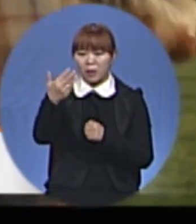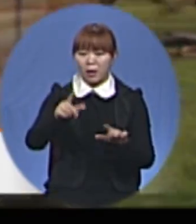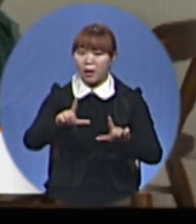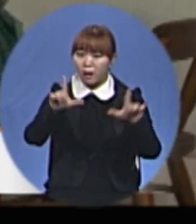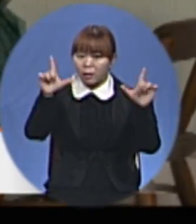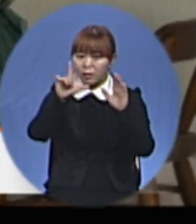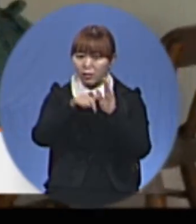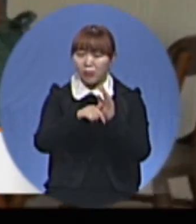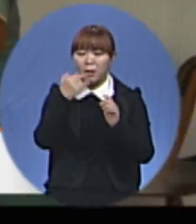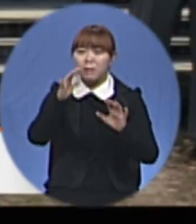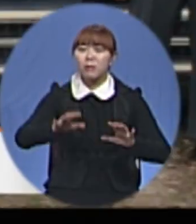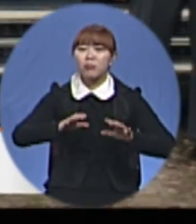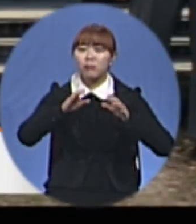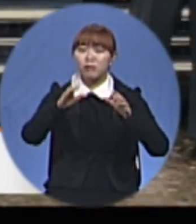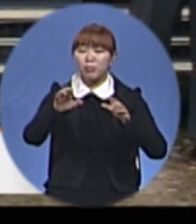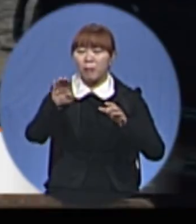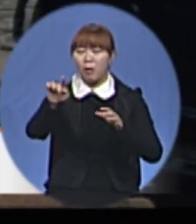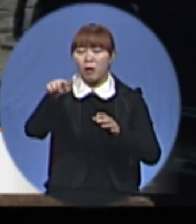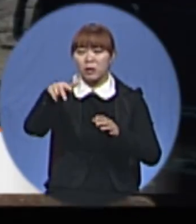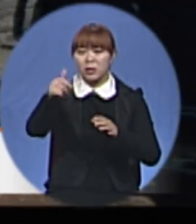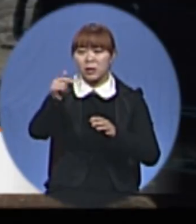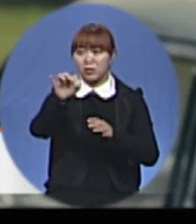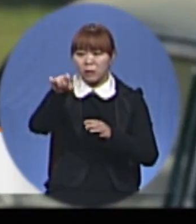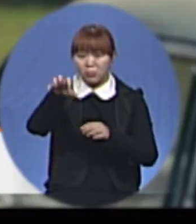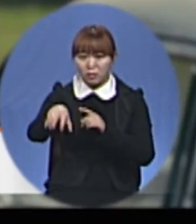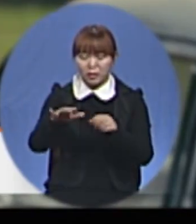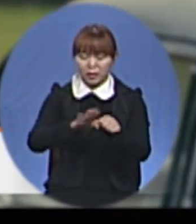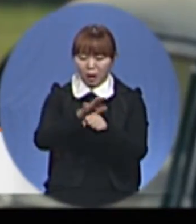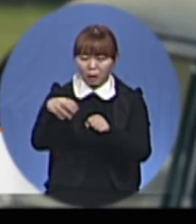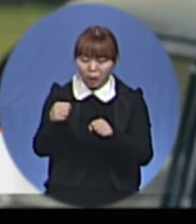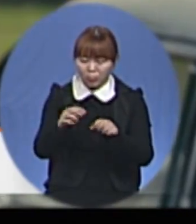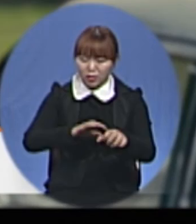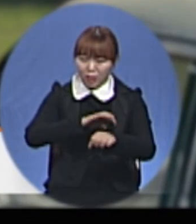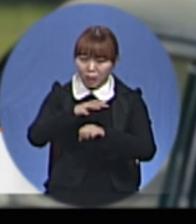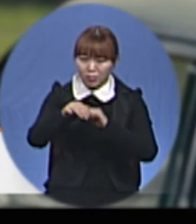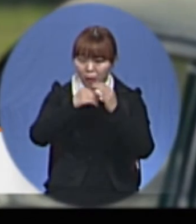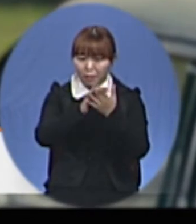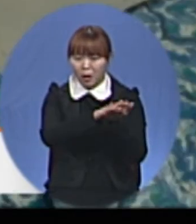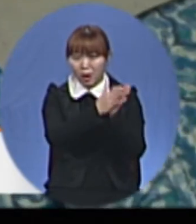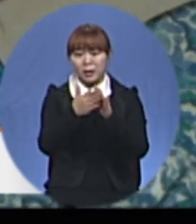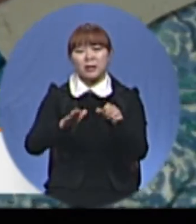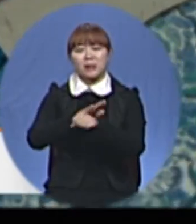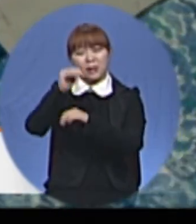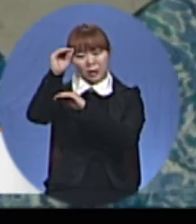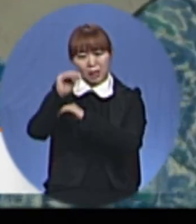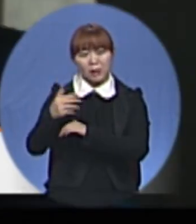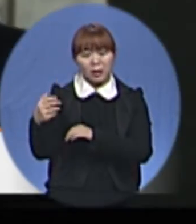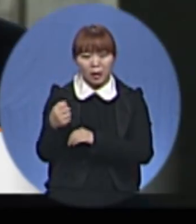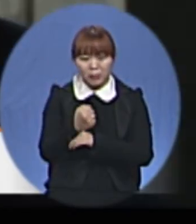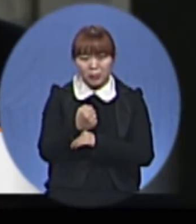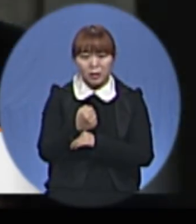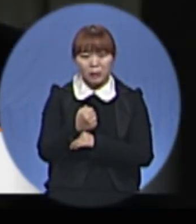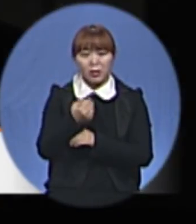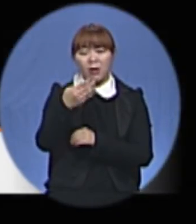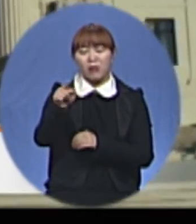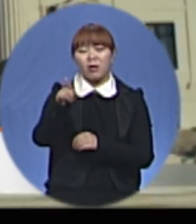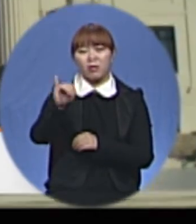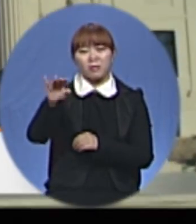1958년 미국 버지니아주에서 오직 사랑으로 세상을 바꾼 위대한 러브스토리를 그린 영화